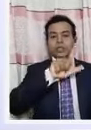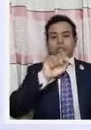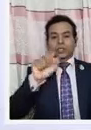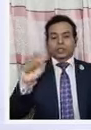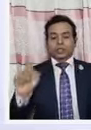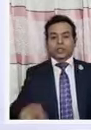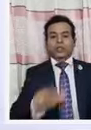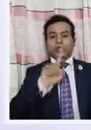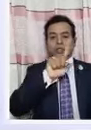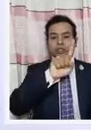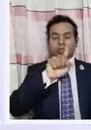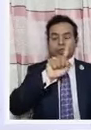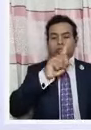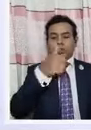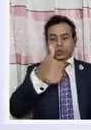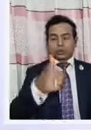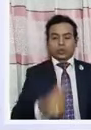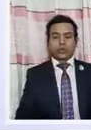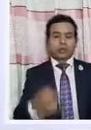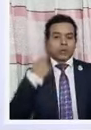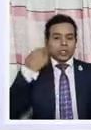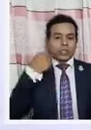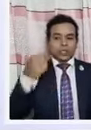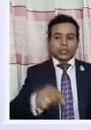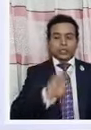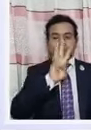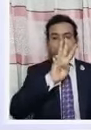শুধুমাত্র কোভিড স্বাস্থ্যসেবা গ্রহণ করেছেন